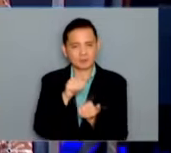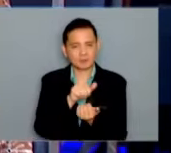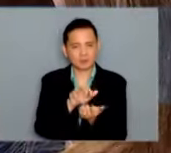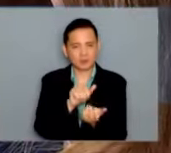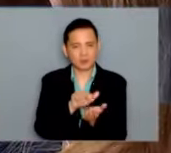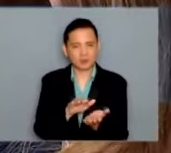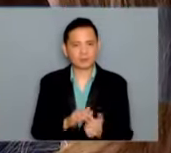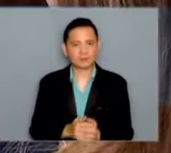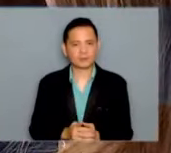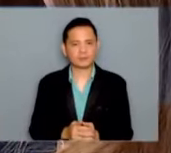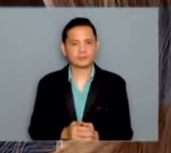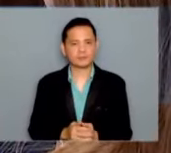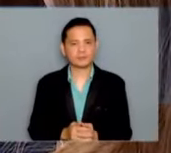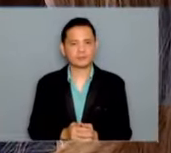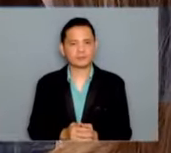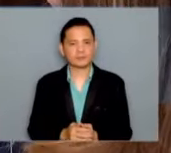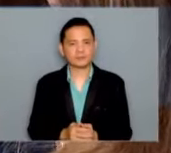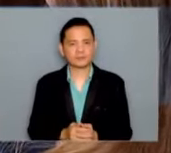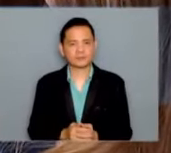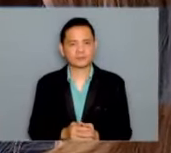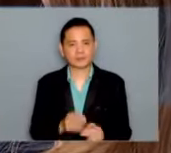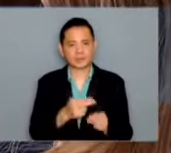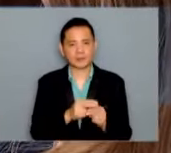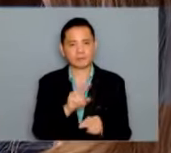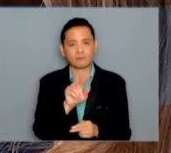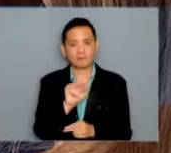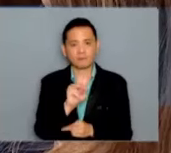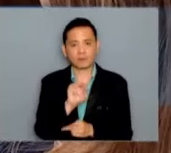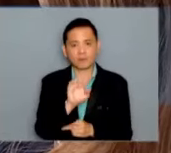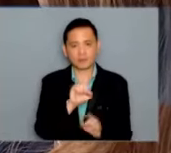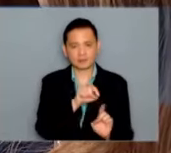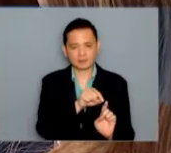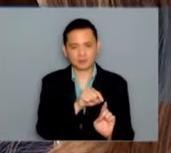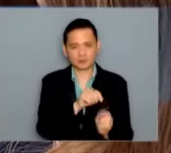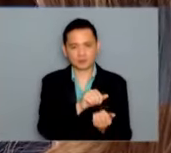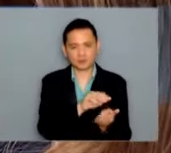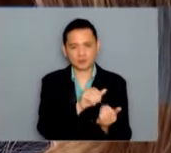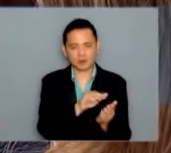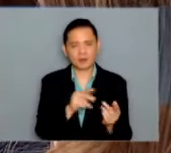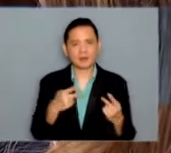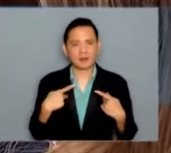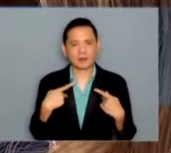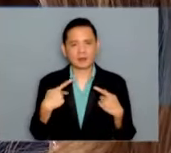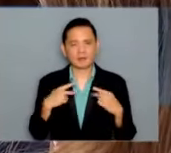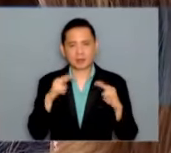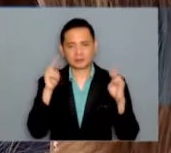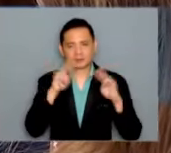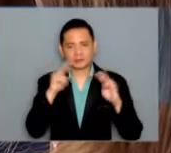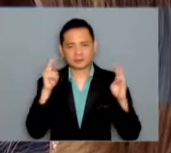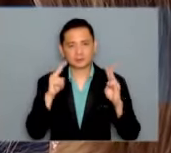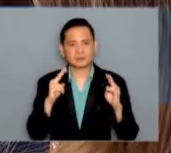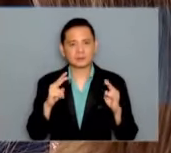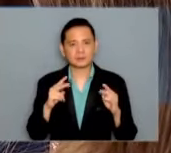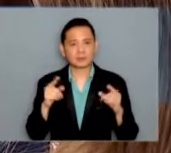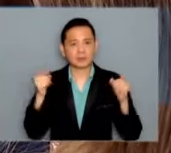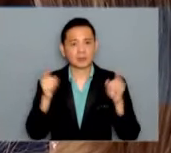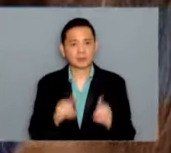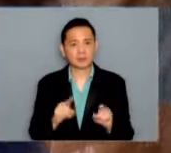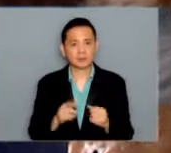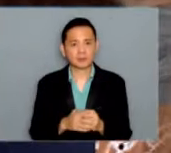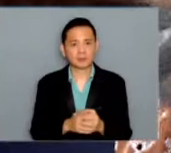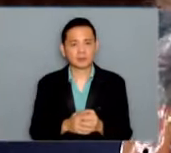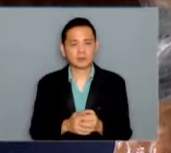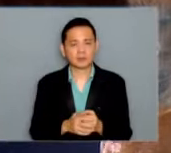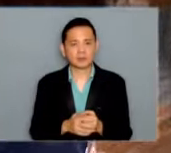pagkabuhay niya, si Vince po siya, so Pomeranian. Na, medyo may aksidenteng nangyari, natapakan siya ng biyenan